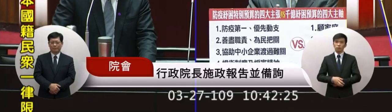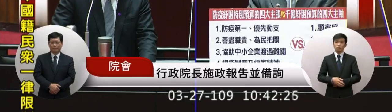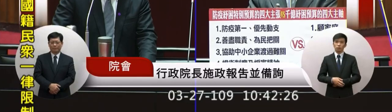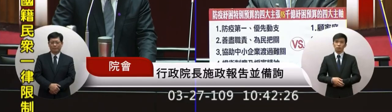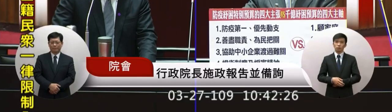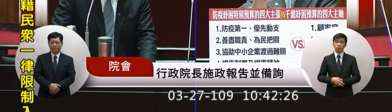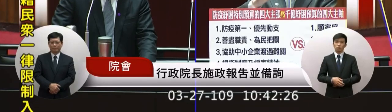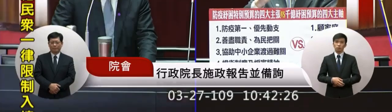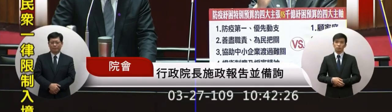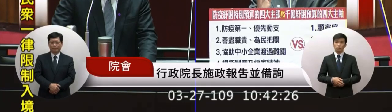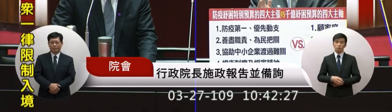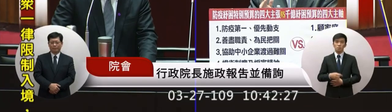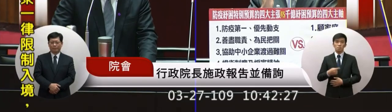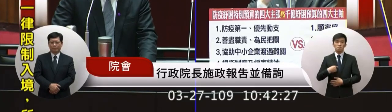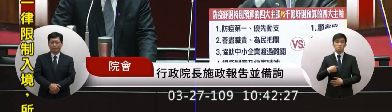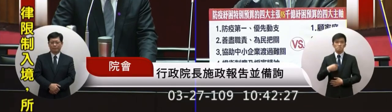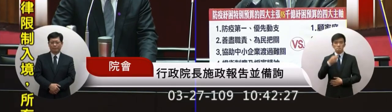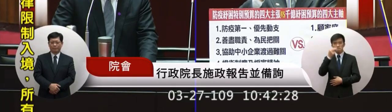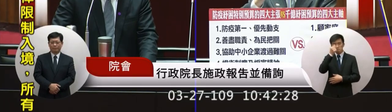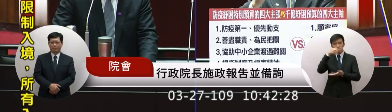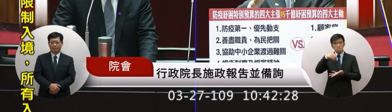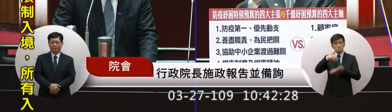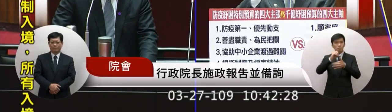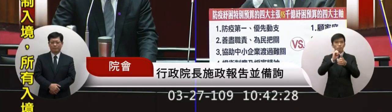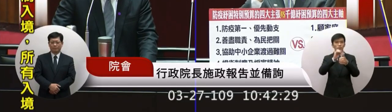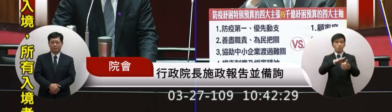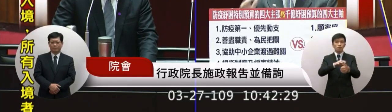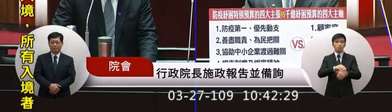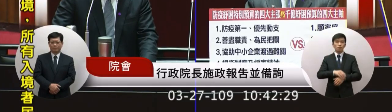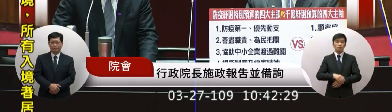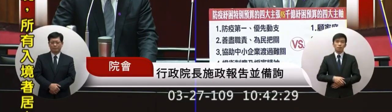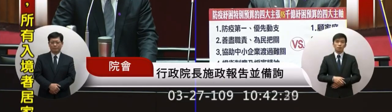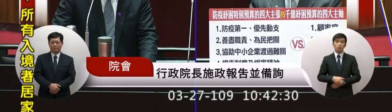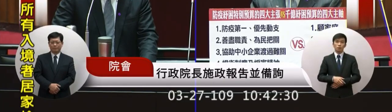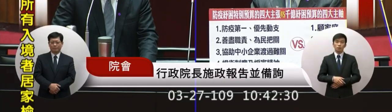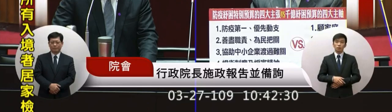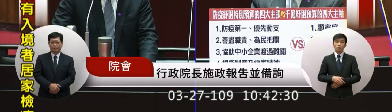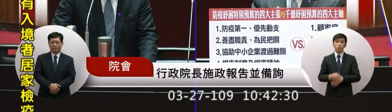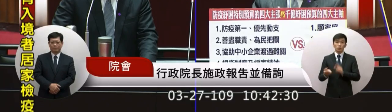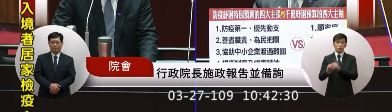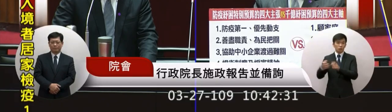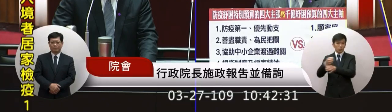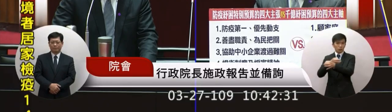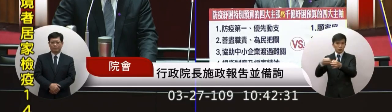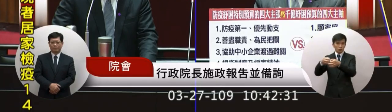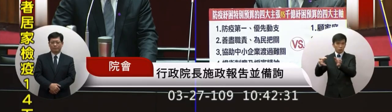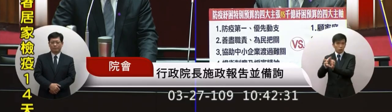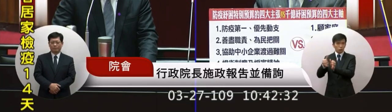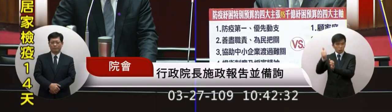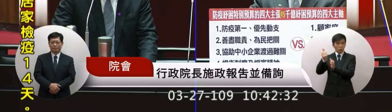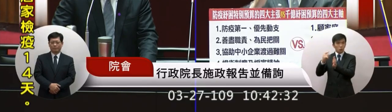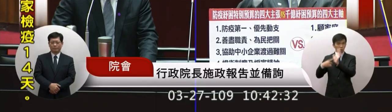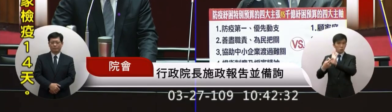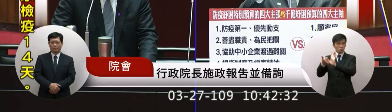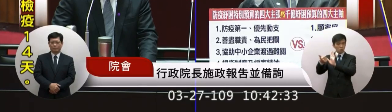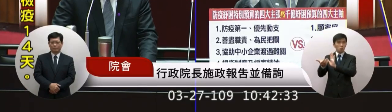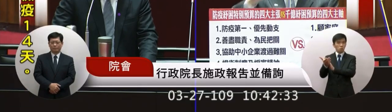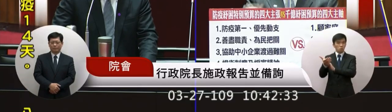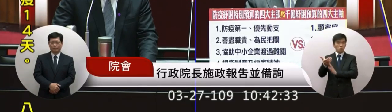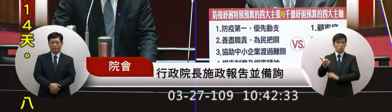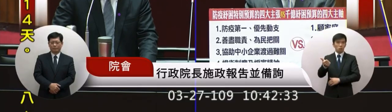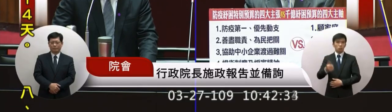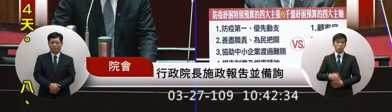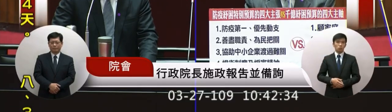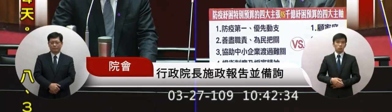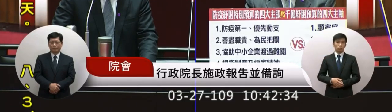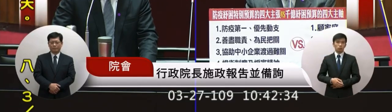在特别讲的，就是爱对于经济部长做一个肯定。你所提